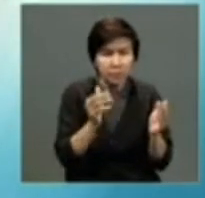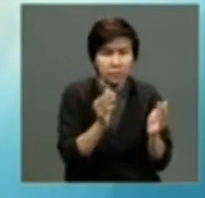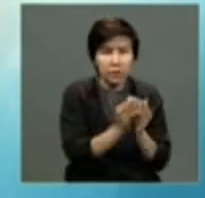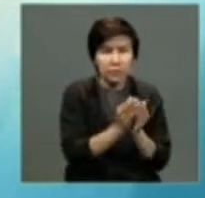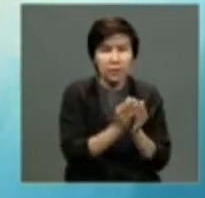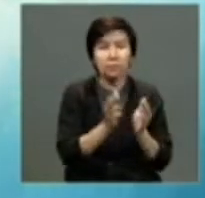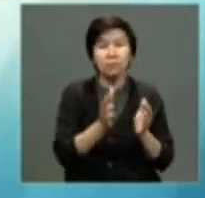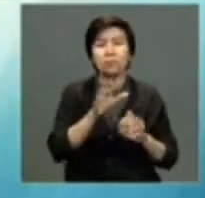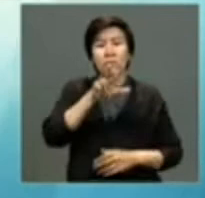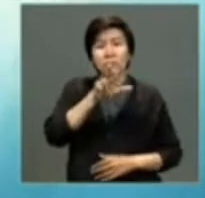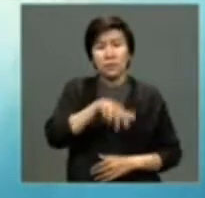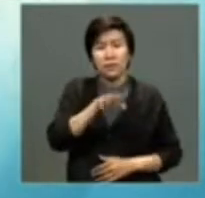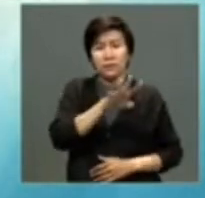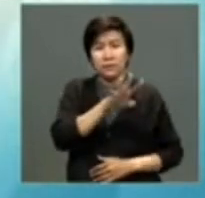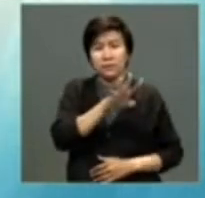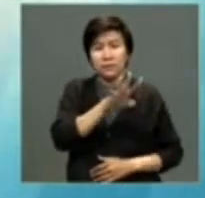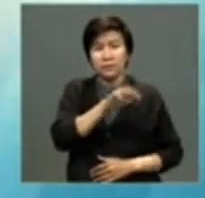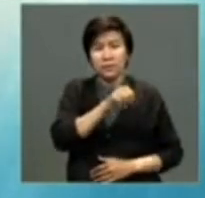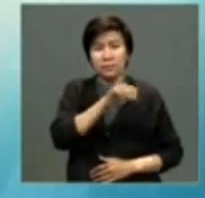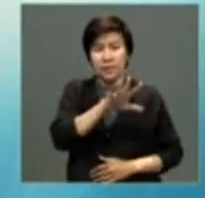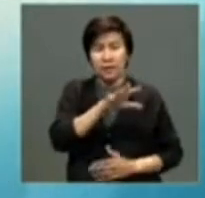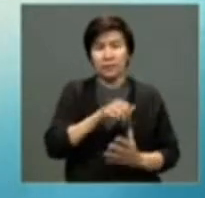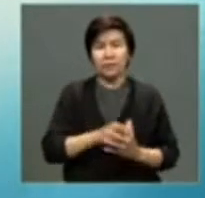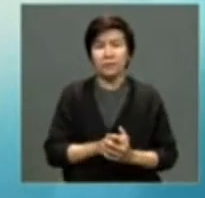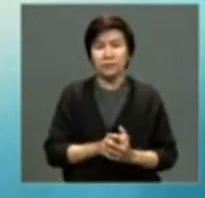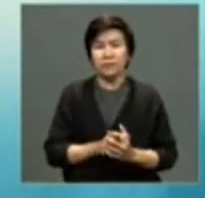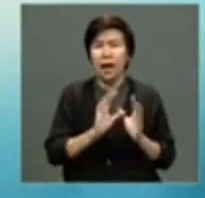ายแล้วเพิ่มขึ้น1รายรวมเป็น